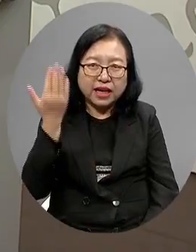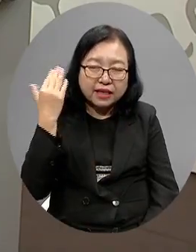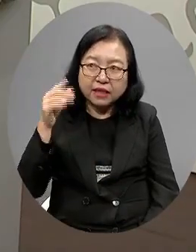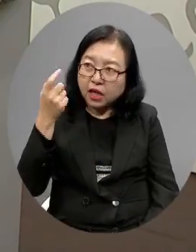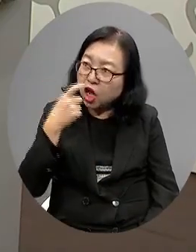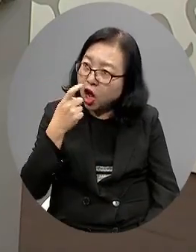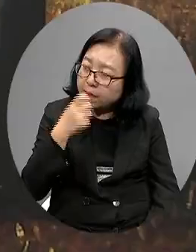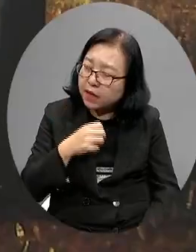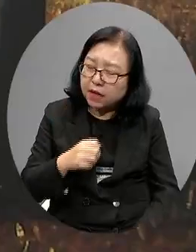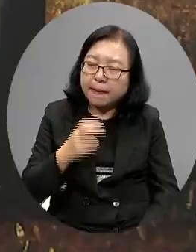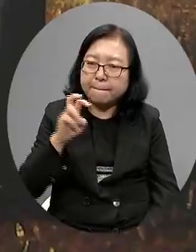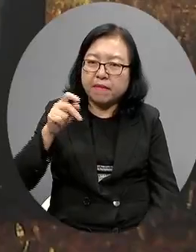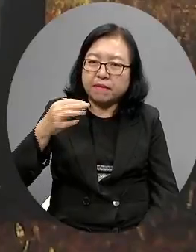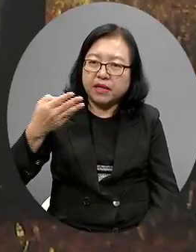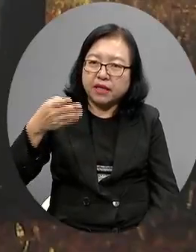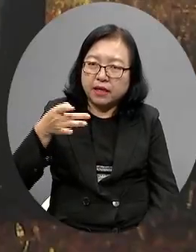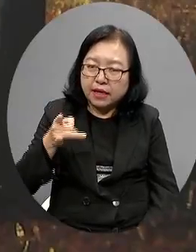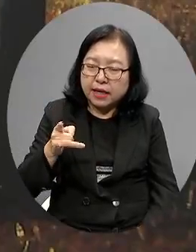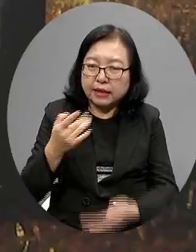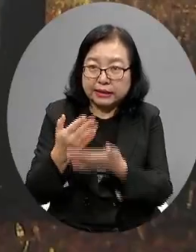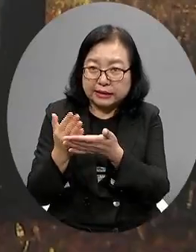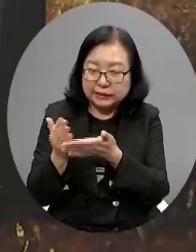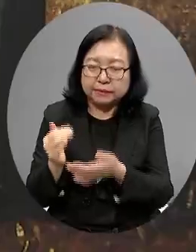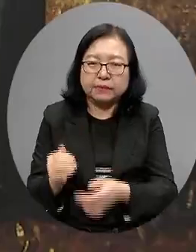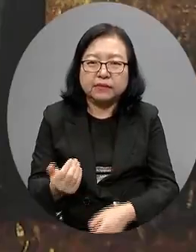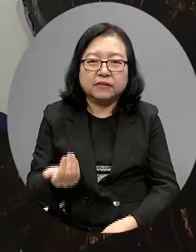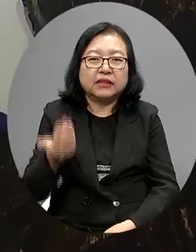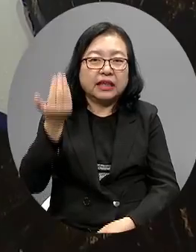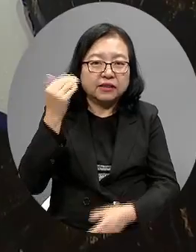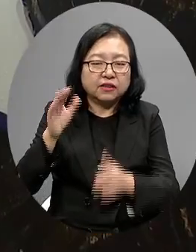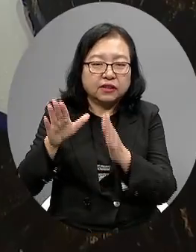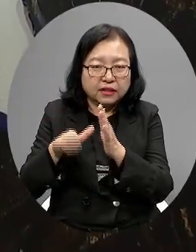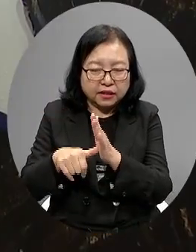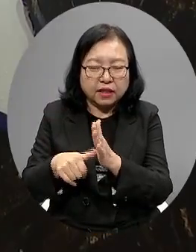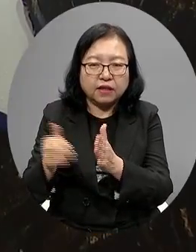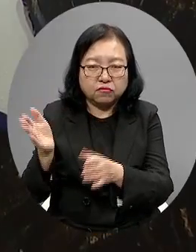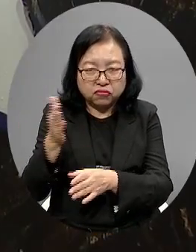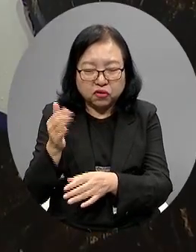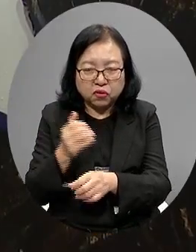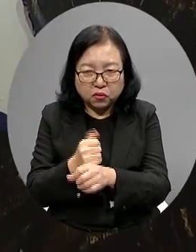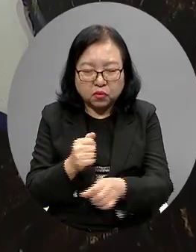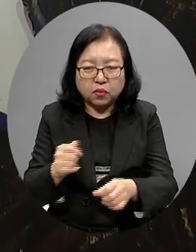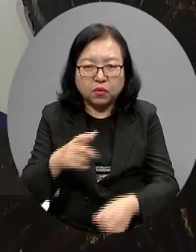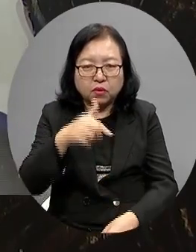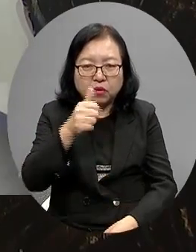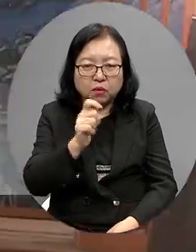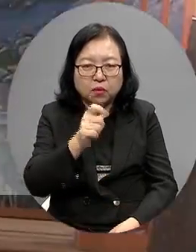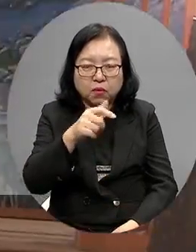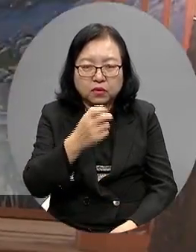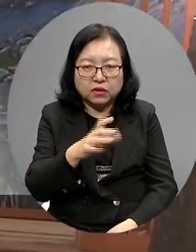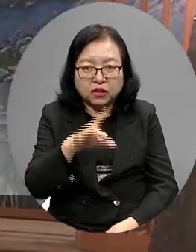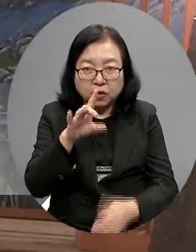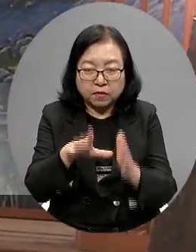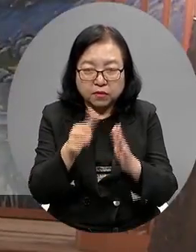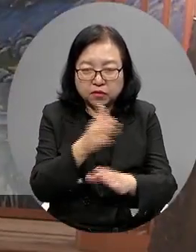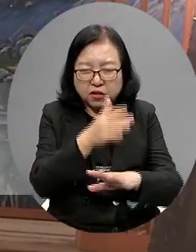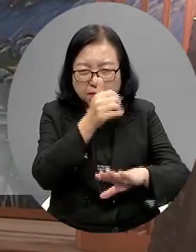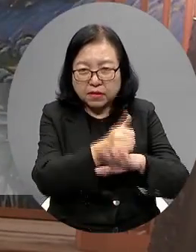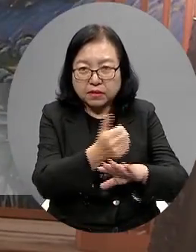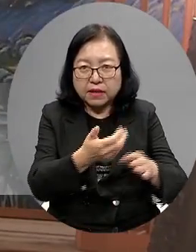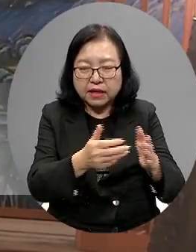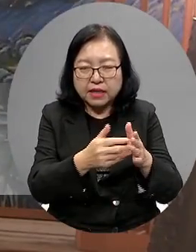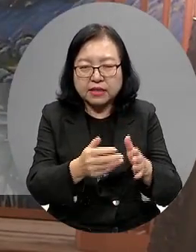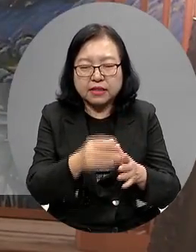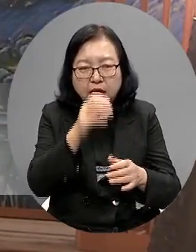밀레의 이삭 줍는 여인들 등 앞선 시대의 작품을 비롯해 고우의 초창기 작품부터 말년의 역작 별이